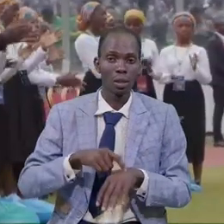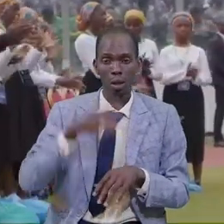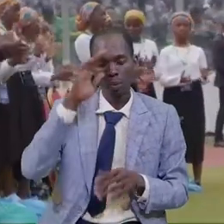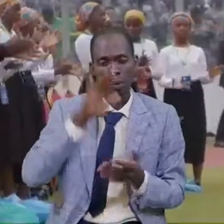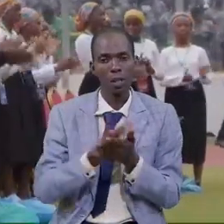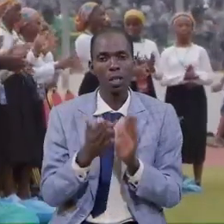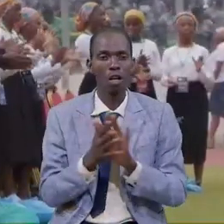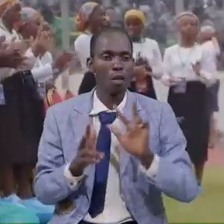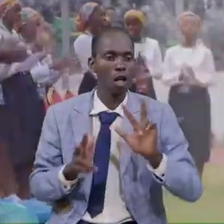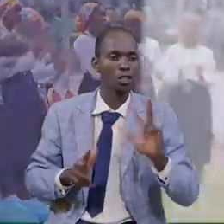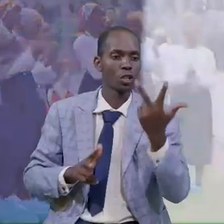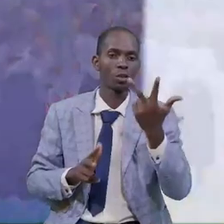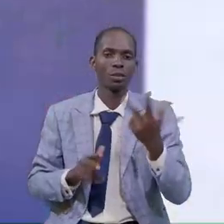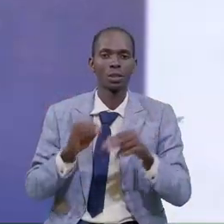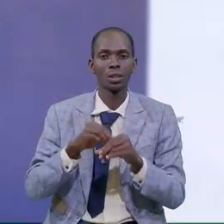la classe.